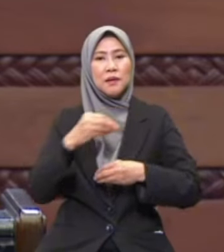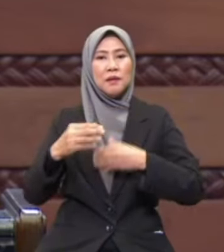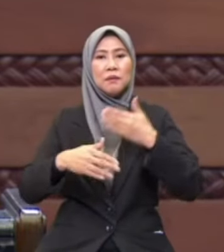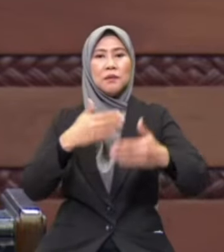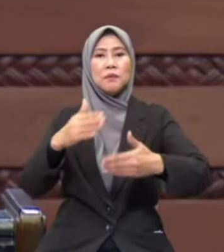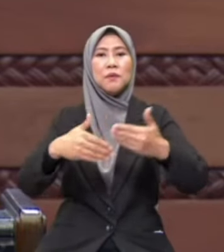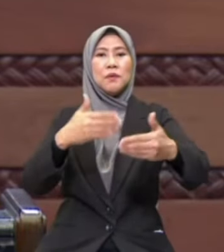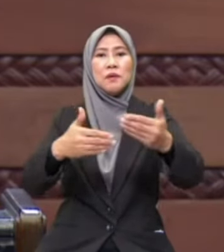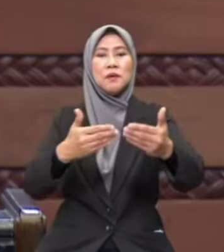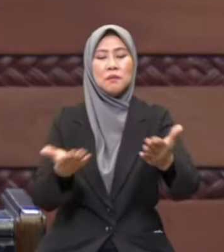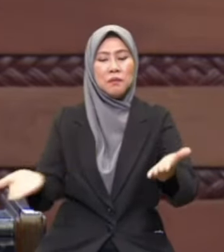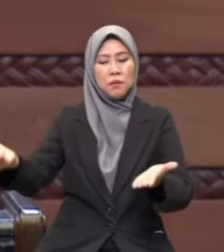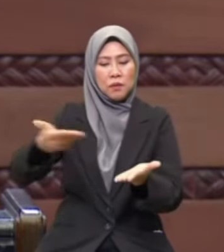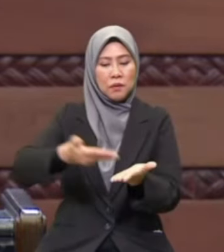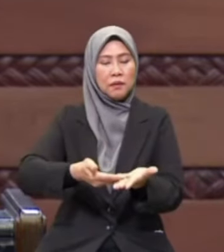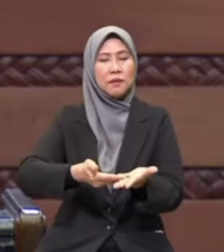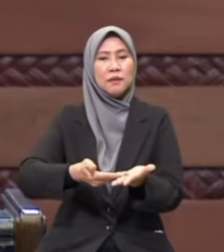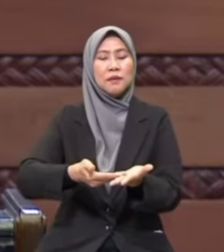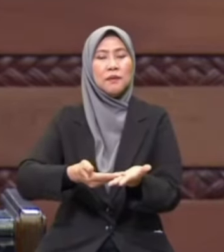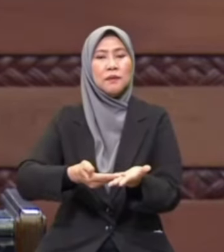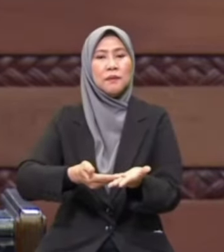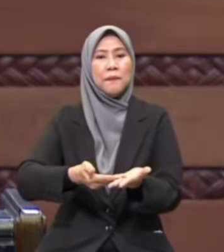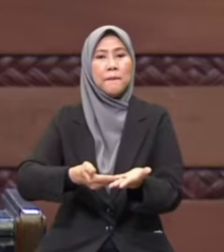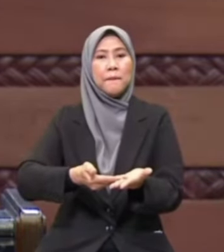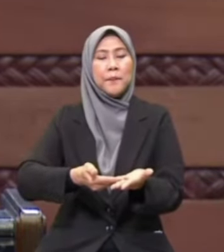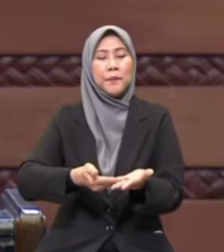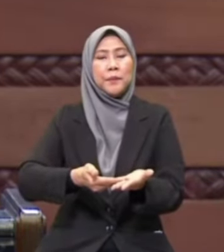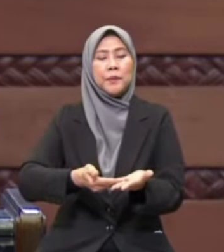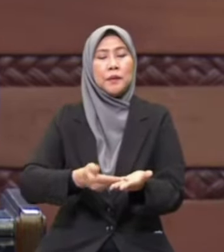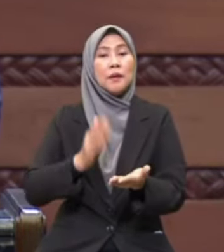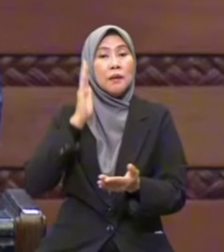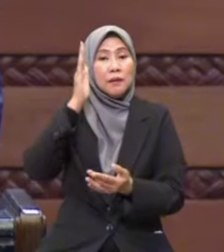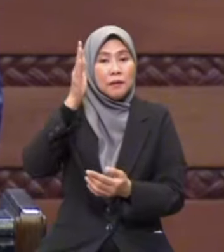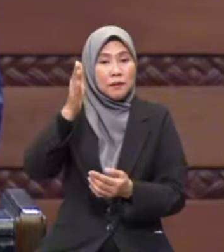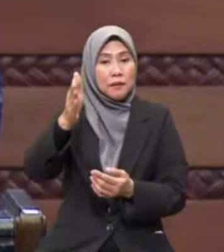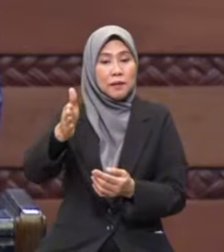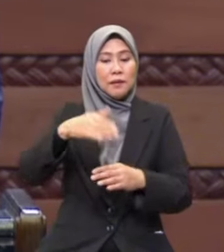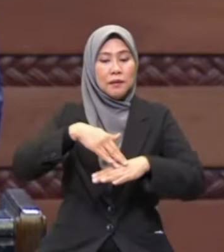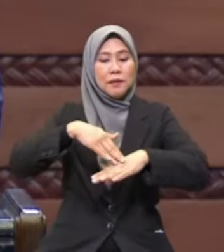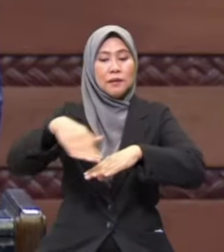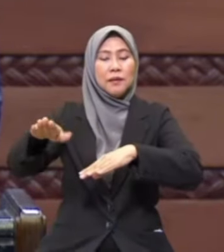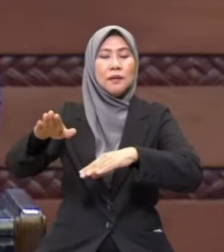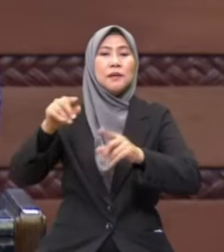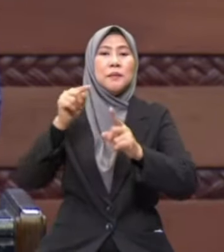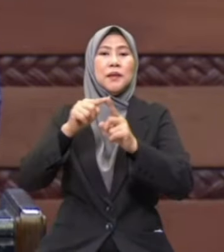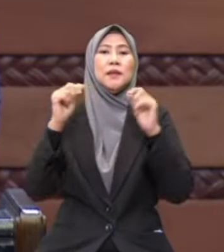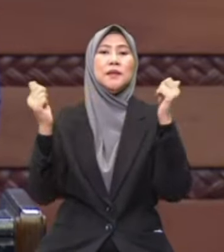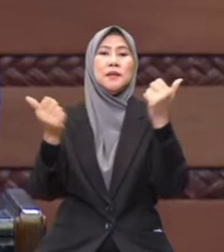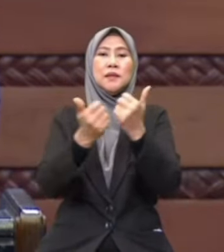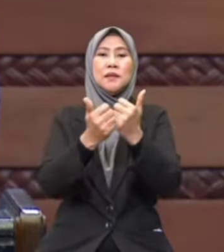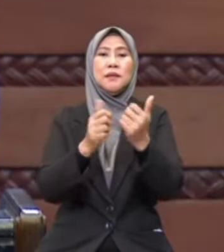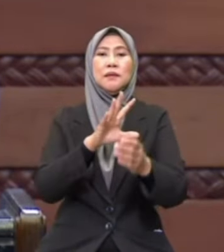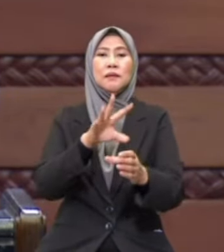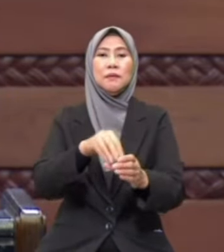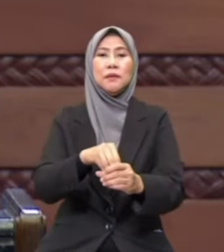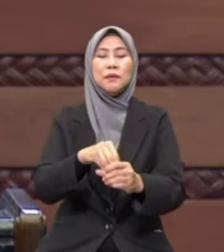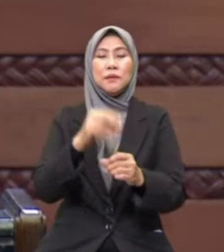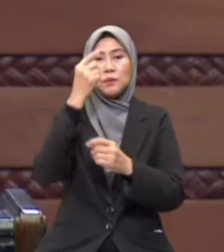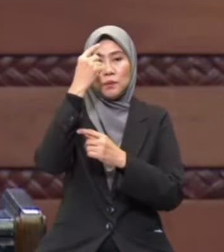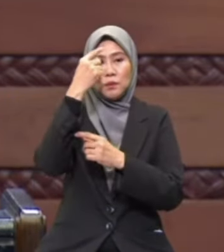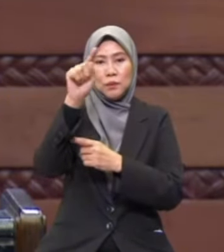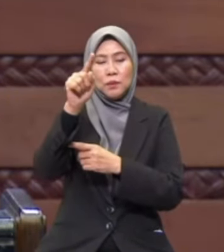permohonan tersebut seterusnya akan di hantar kepada agensi terlibat untuk